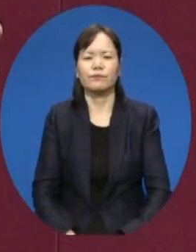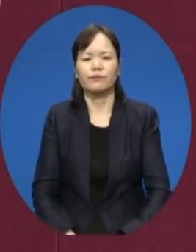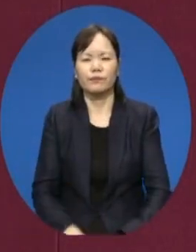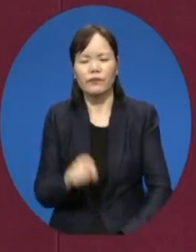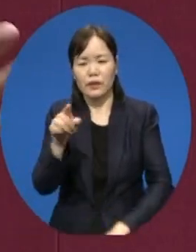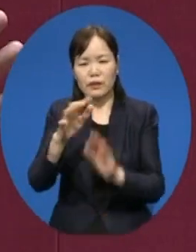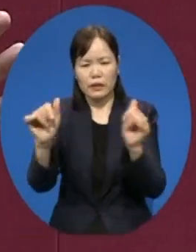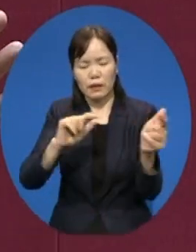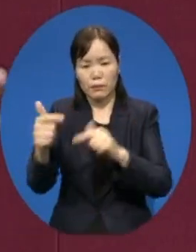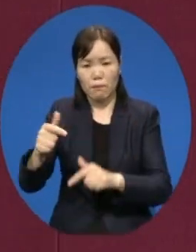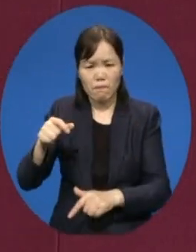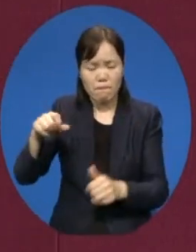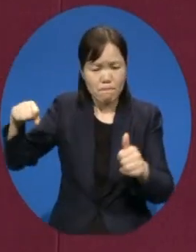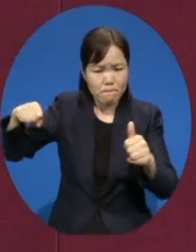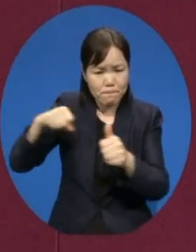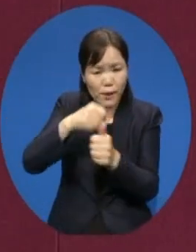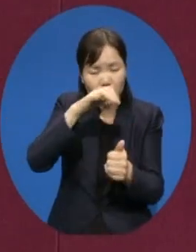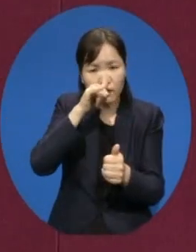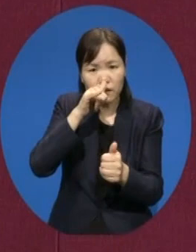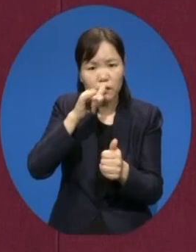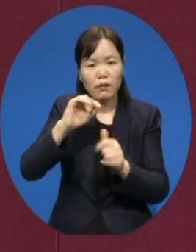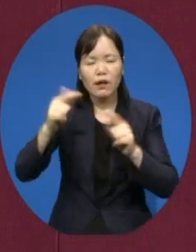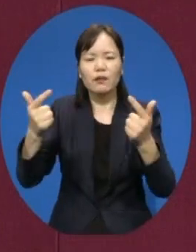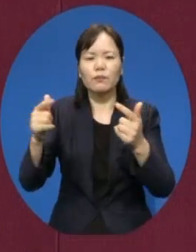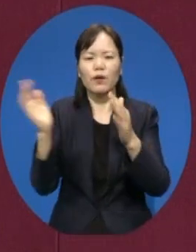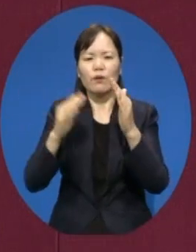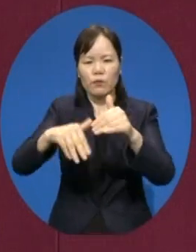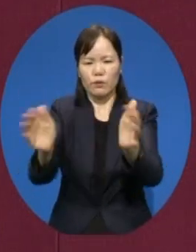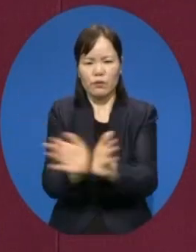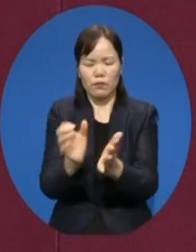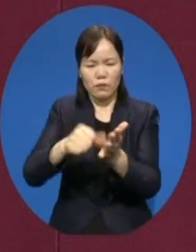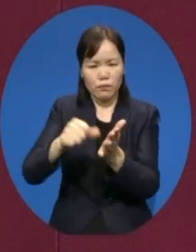그분들이 누구처럼 폭력을 행사했습니까? 아니면 공공기물을